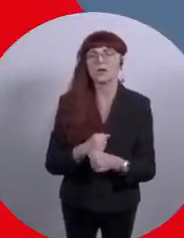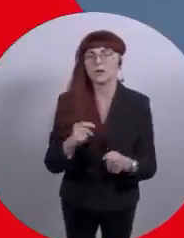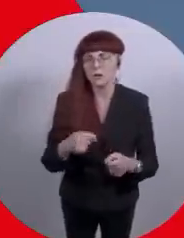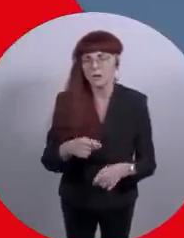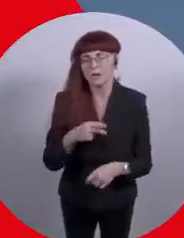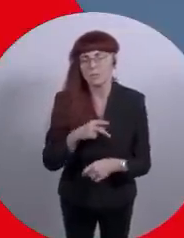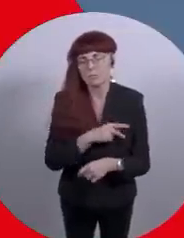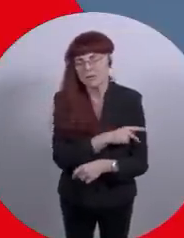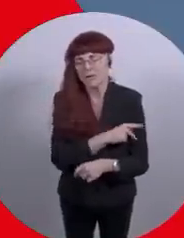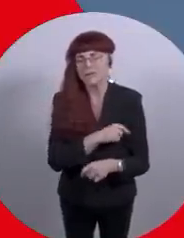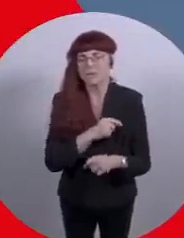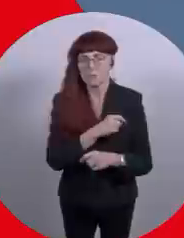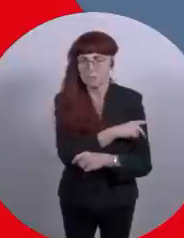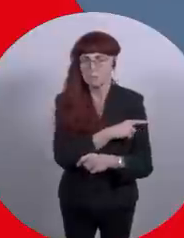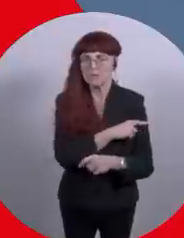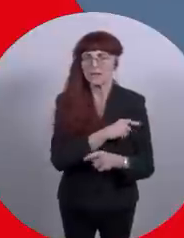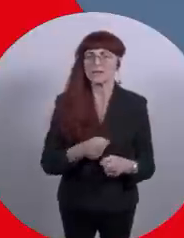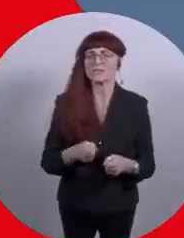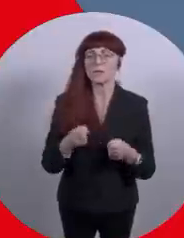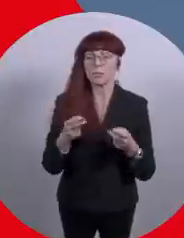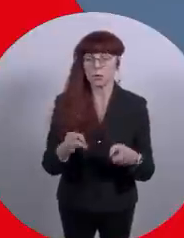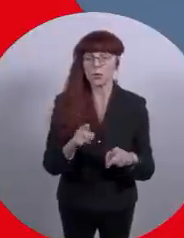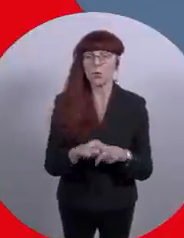und Elke Schaumberger